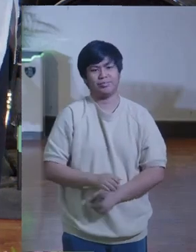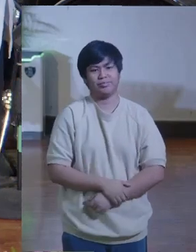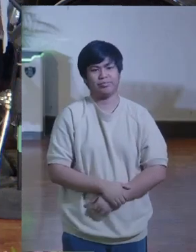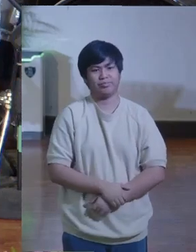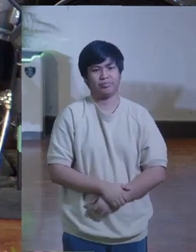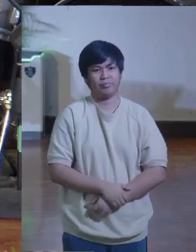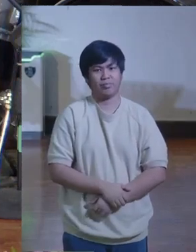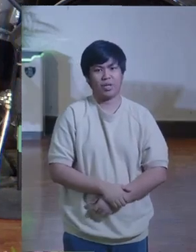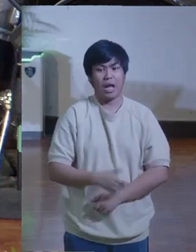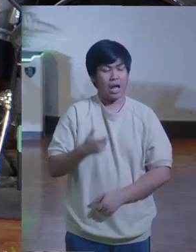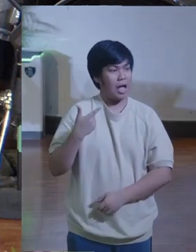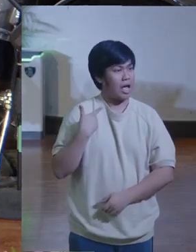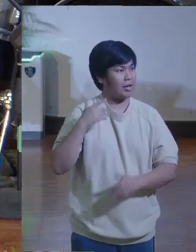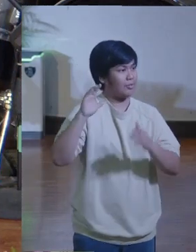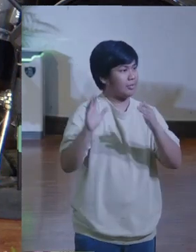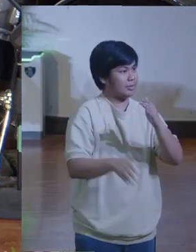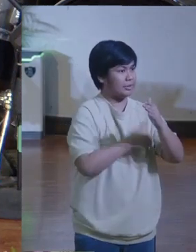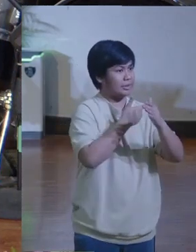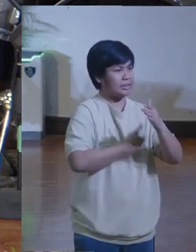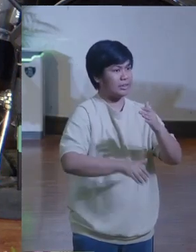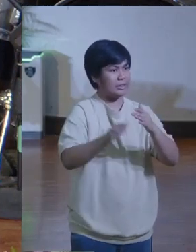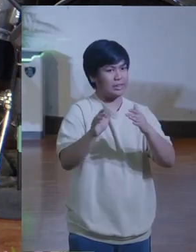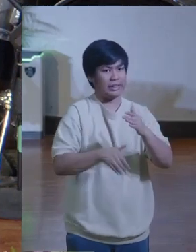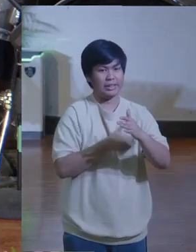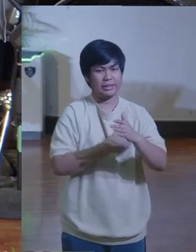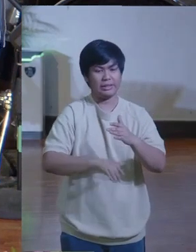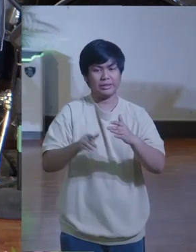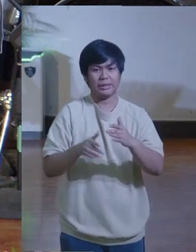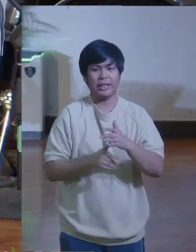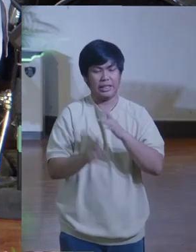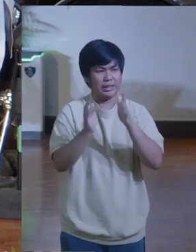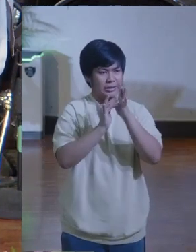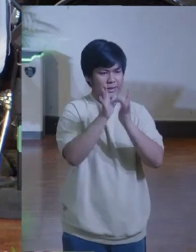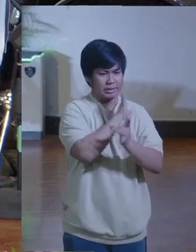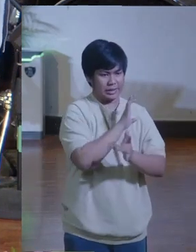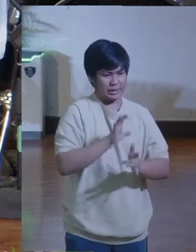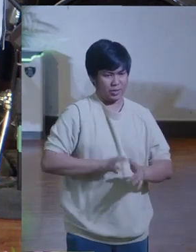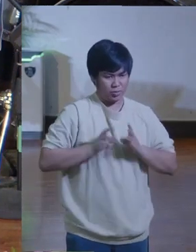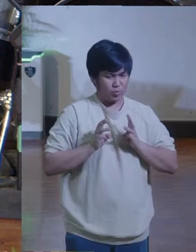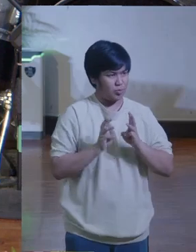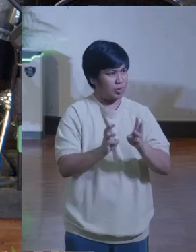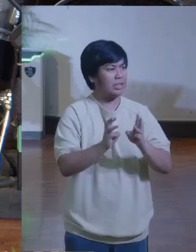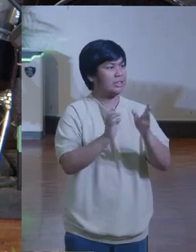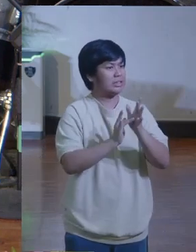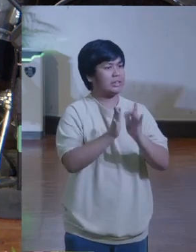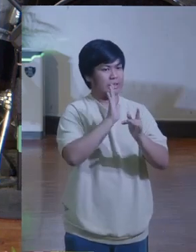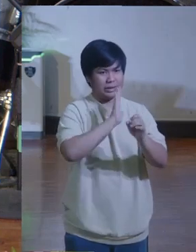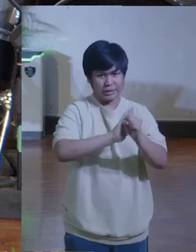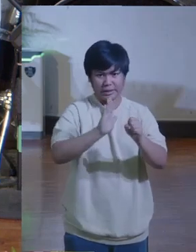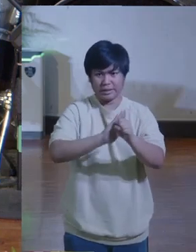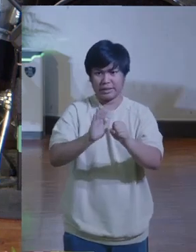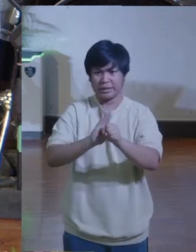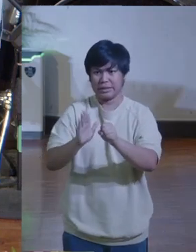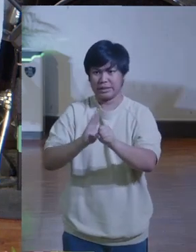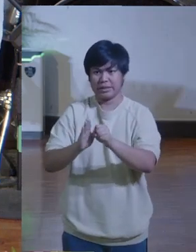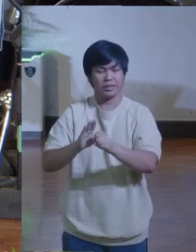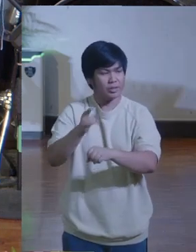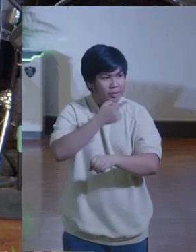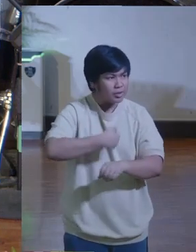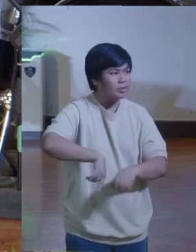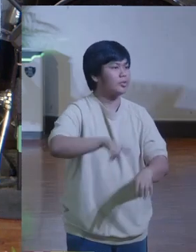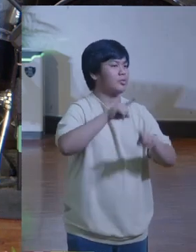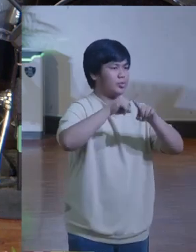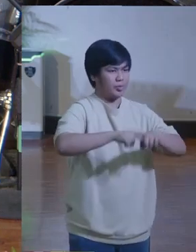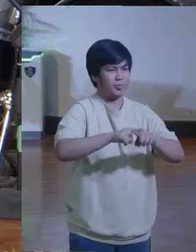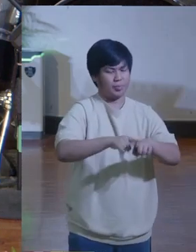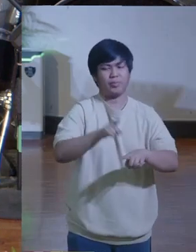Meron isang himno, tanging si Jesus lang ang daan at tanging si Jesus lang ang sapat. So sa Kanya tayo